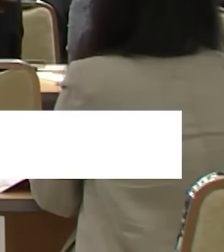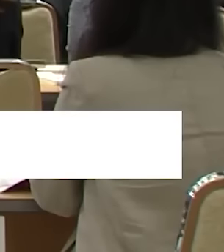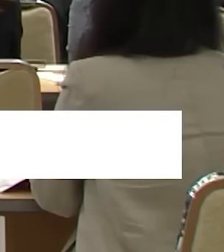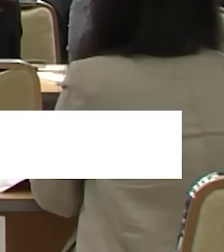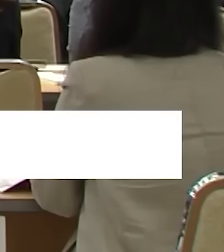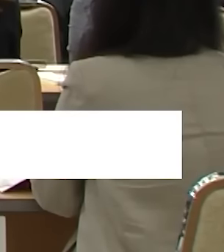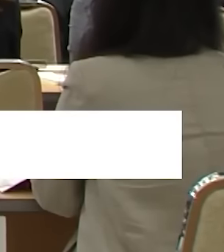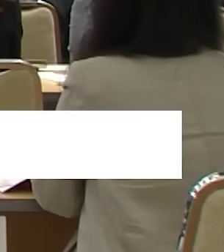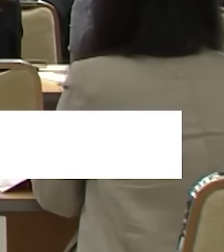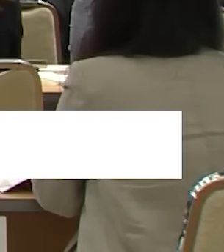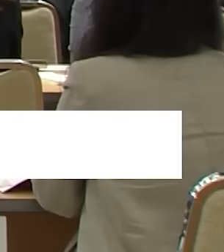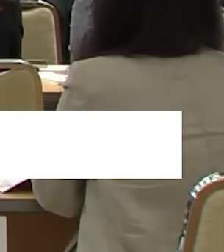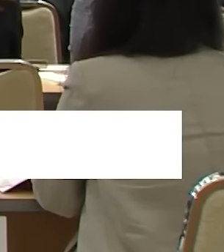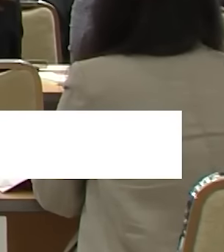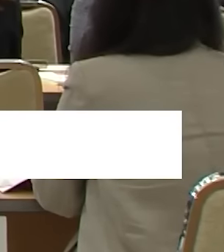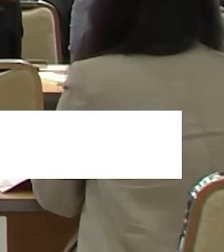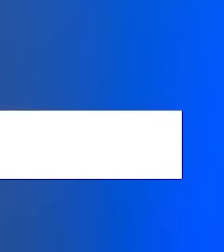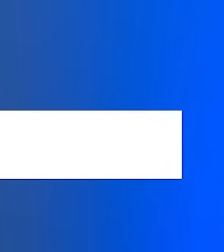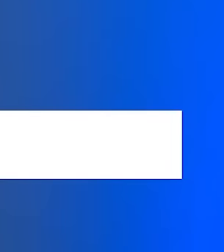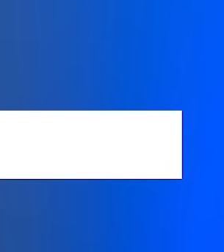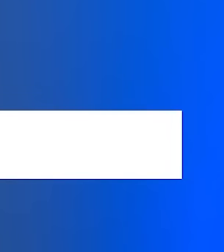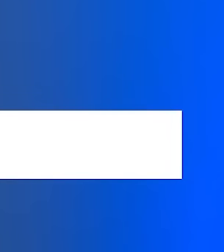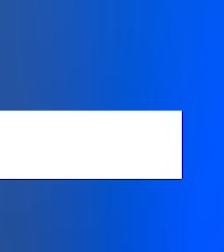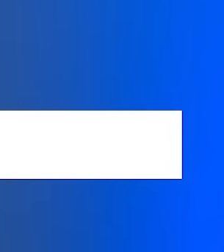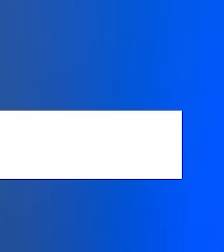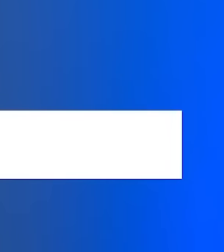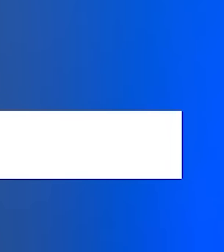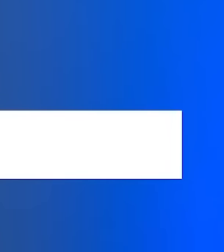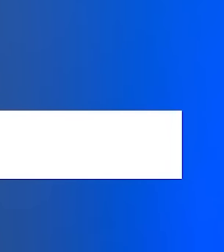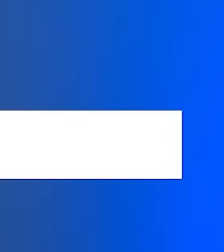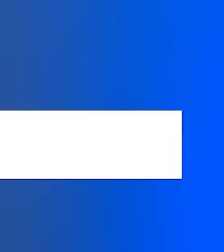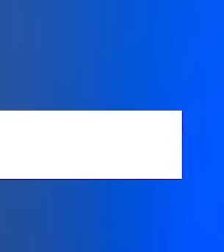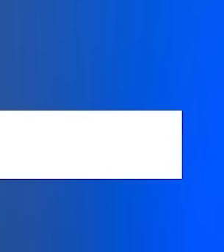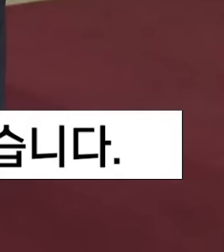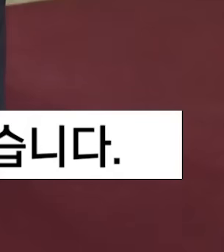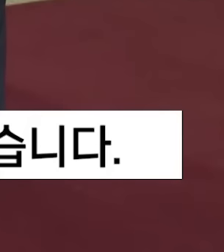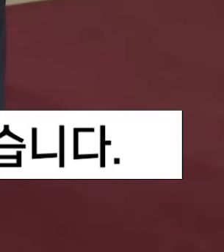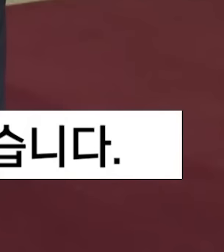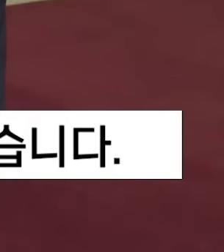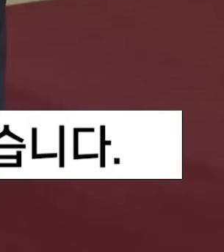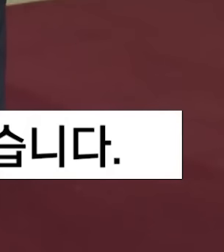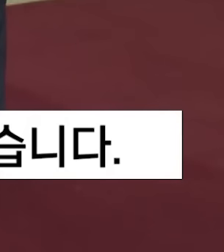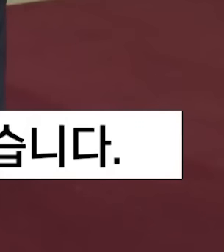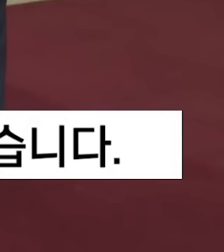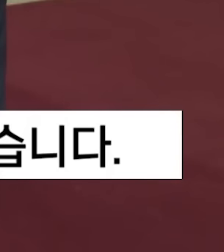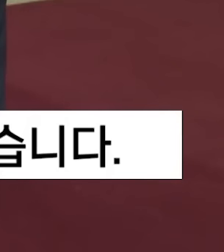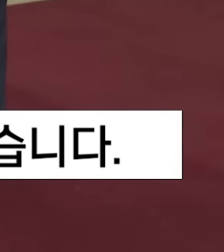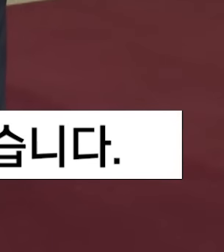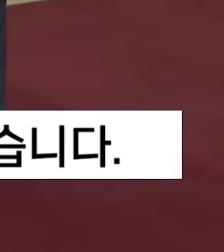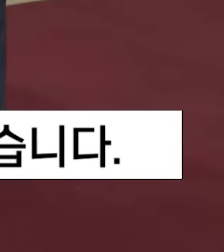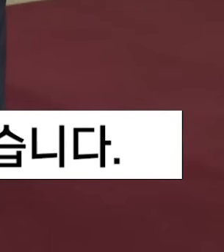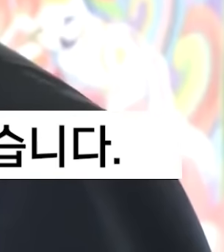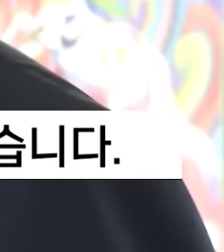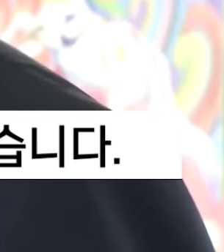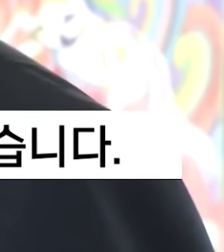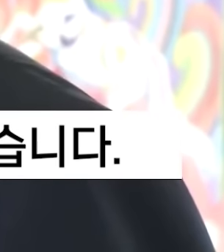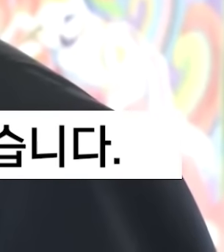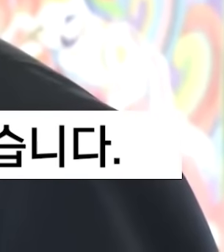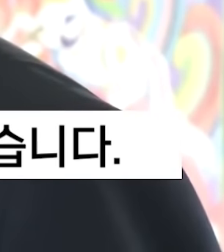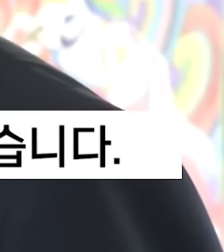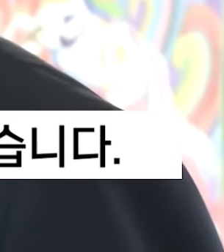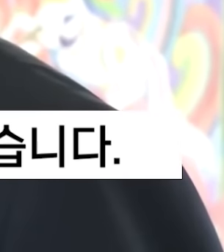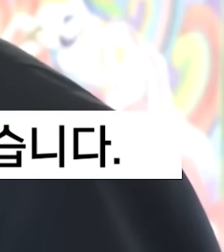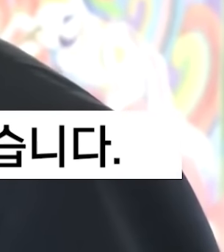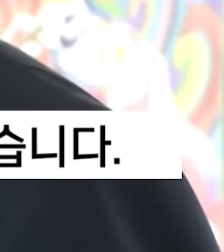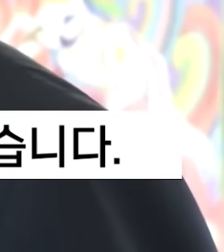대통령의 기자회견은 재작년 8월 취임 100일 회견이 처음이자 마지막이고 이른바 도어스태핑도 재작년 11월 이후